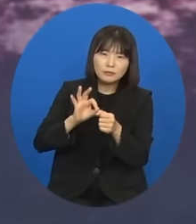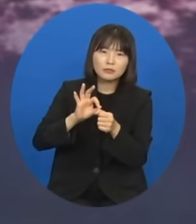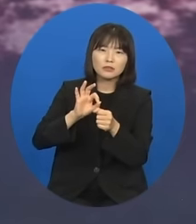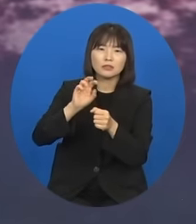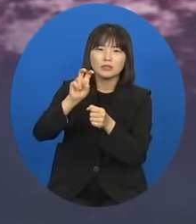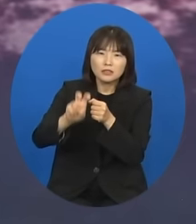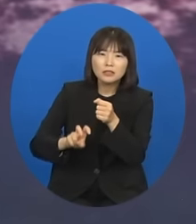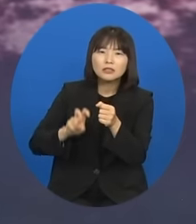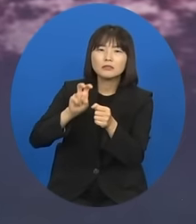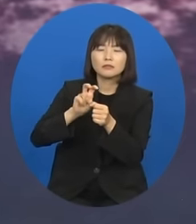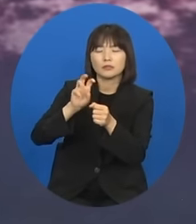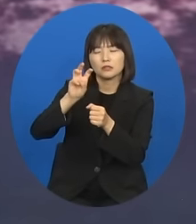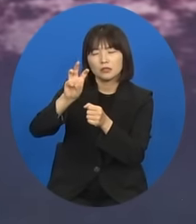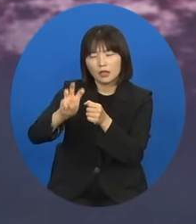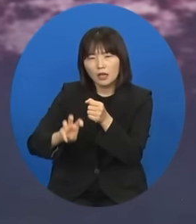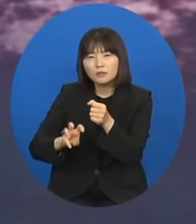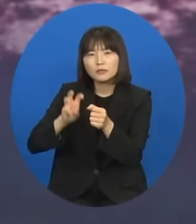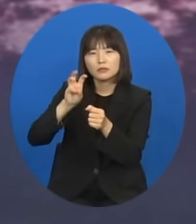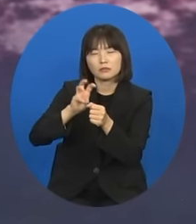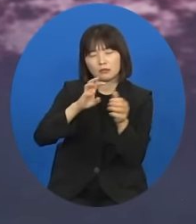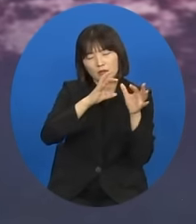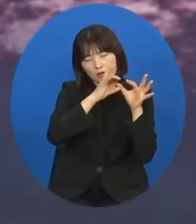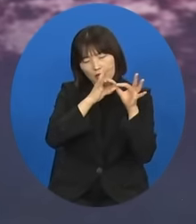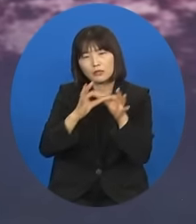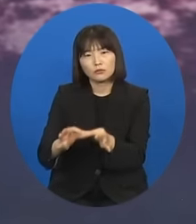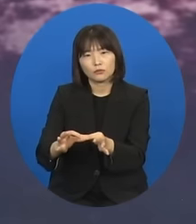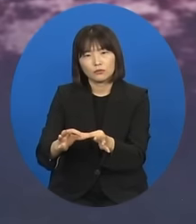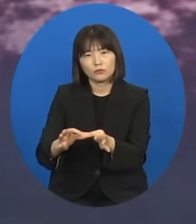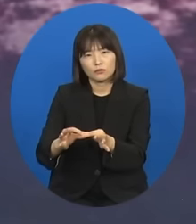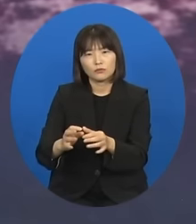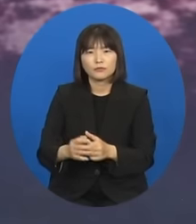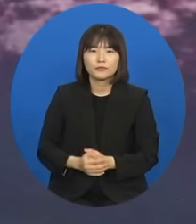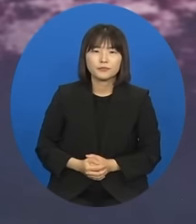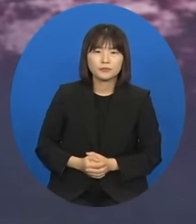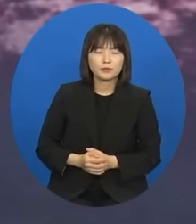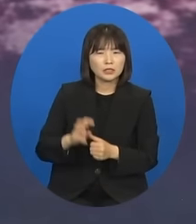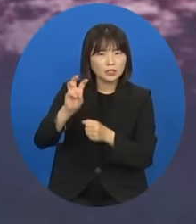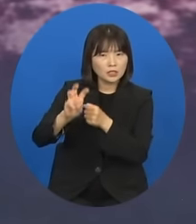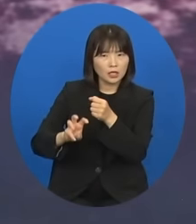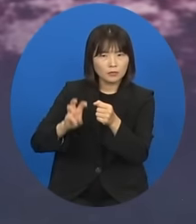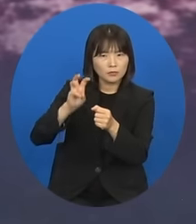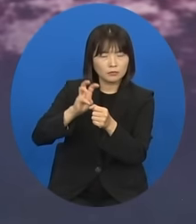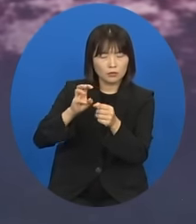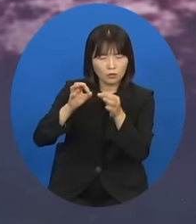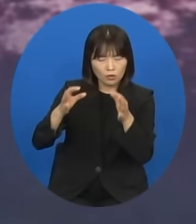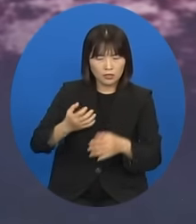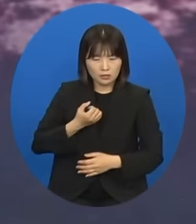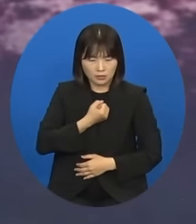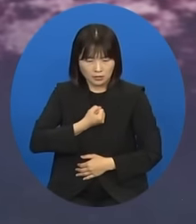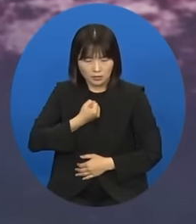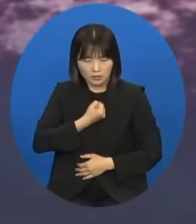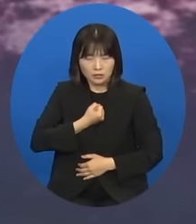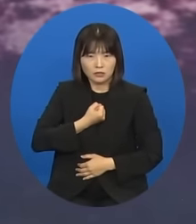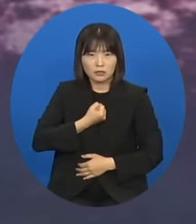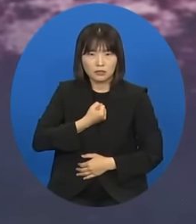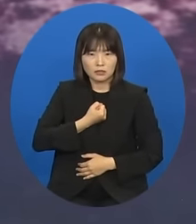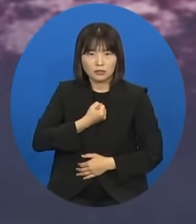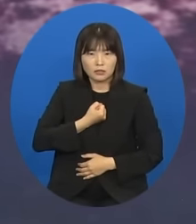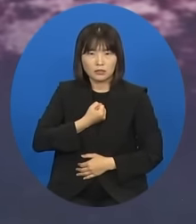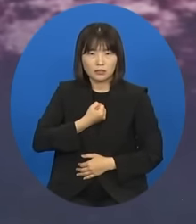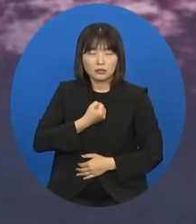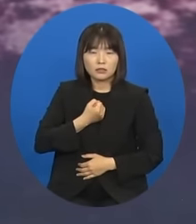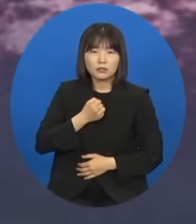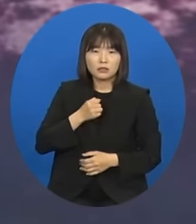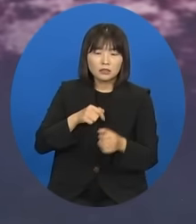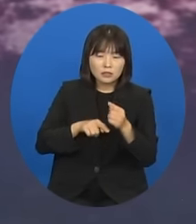20년 30년을 갑니다 을 원을 품었다는 것은 어떤 일이 벌어졌다는